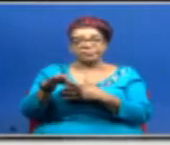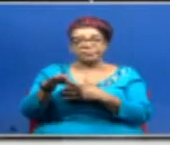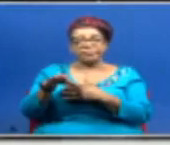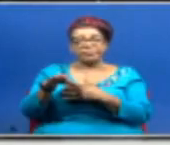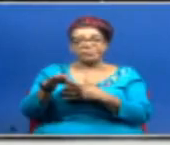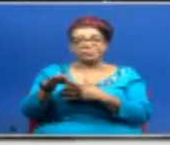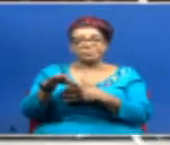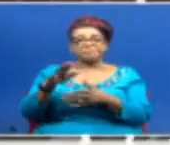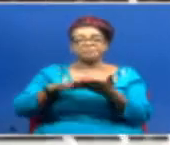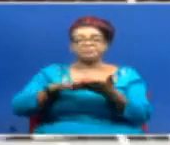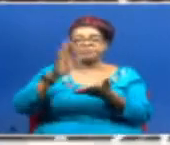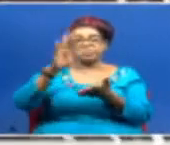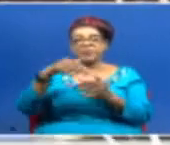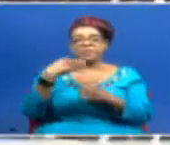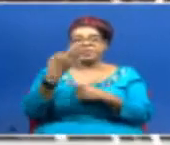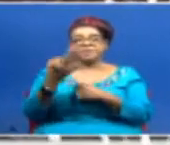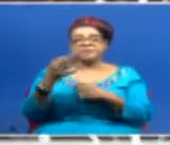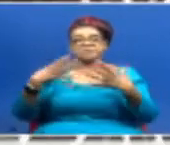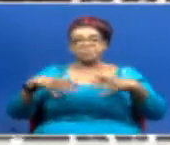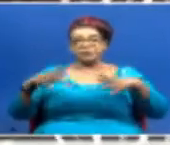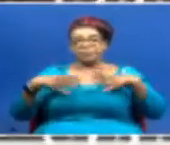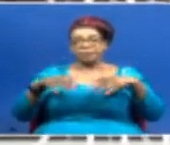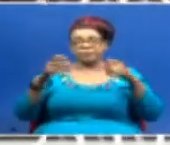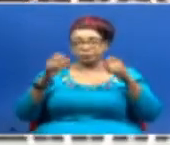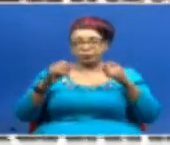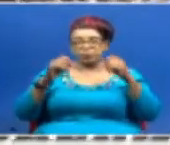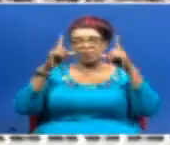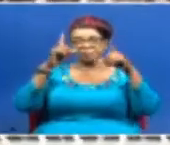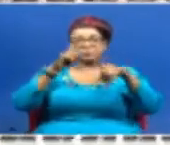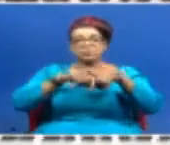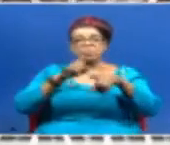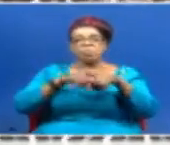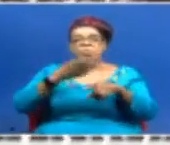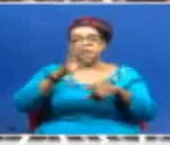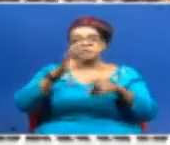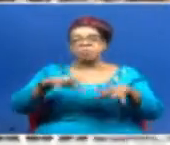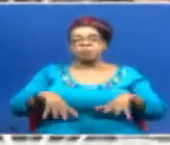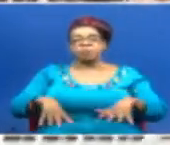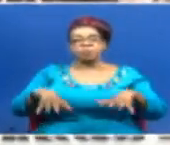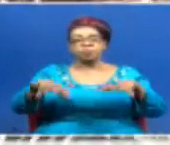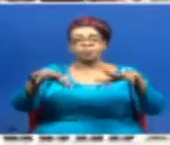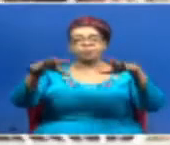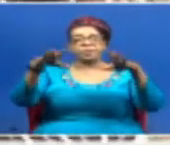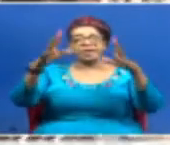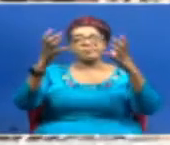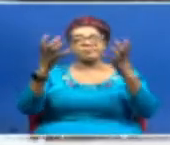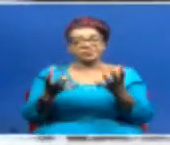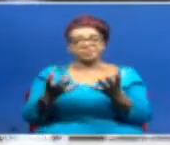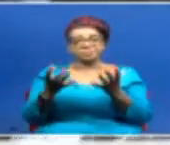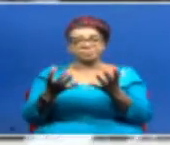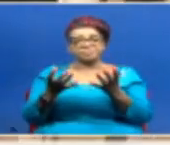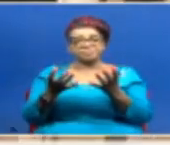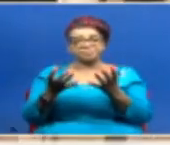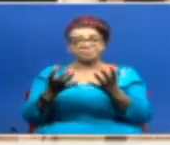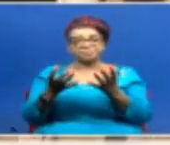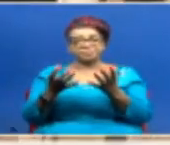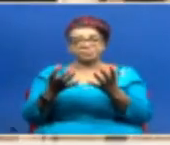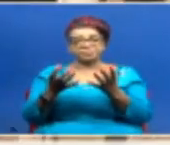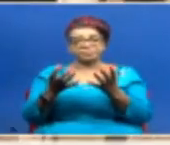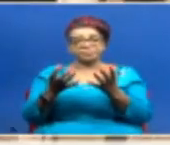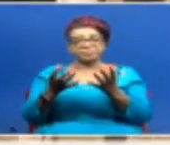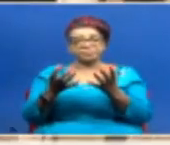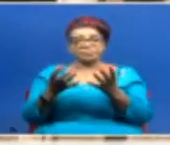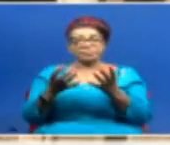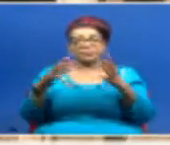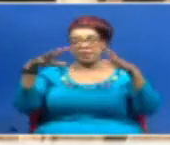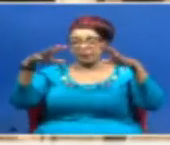Zaidi ya watu 300 waliamshwa na kujaa kwa maji katika makazi yao. Hii mvua ilinyesha on